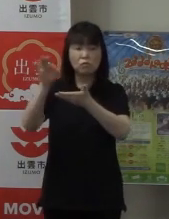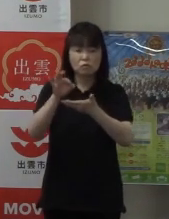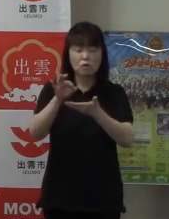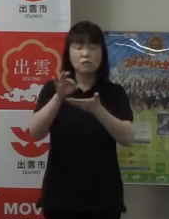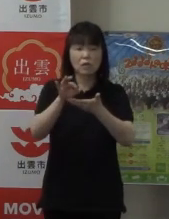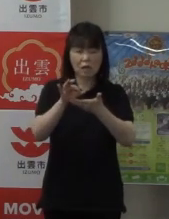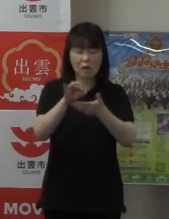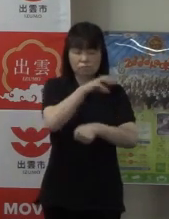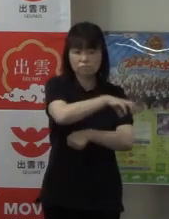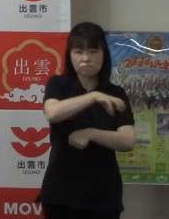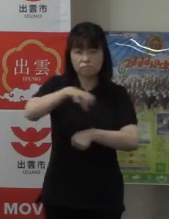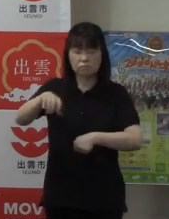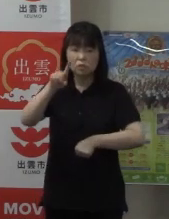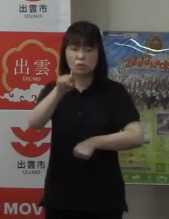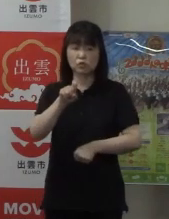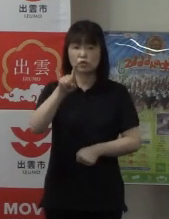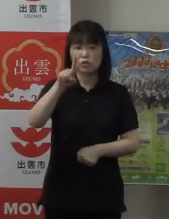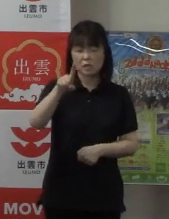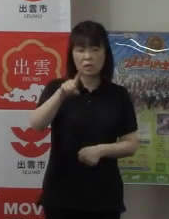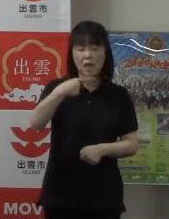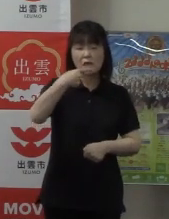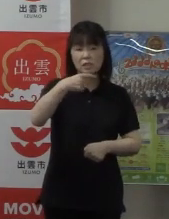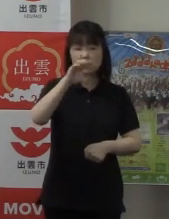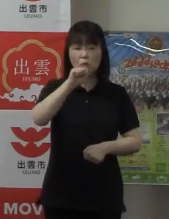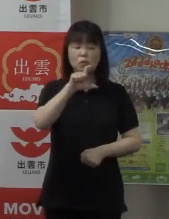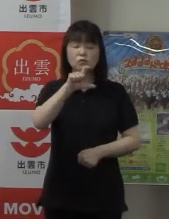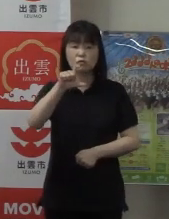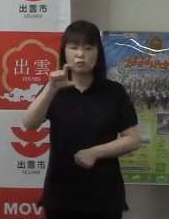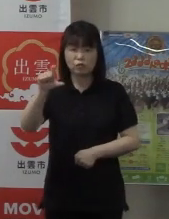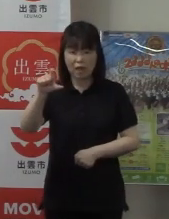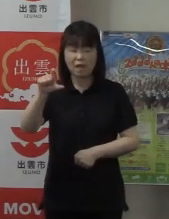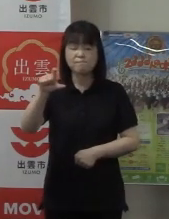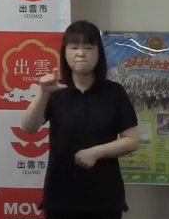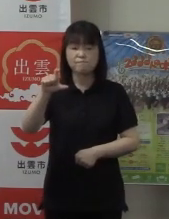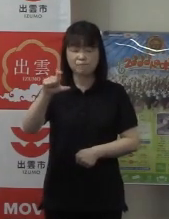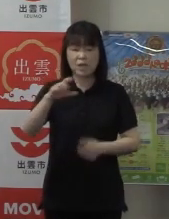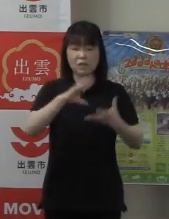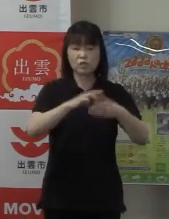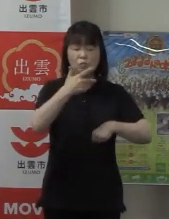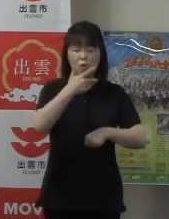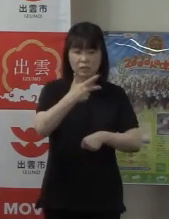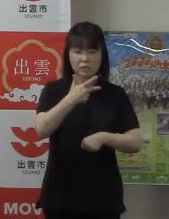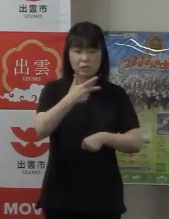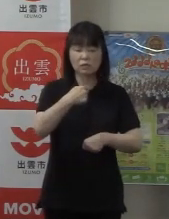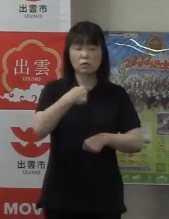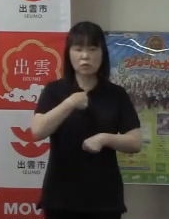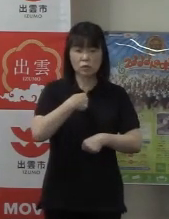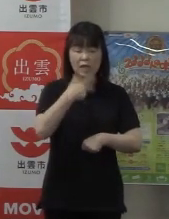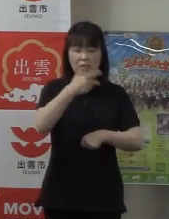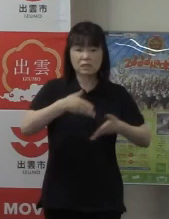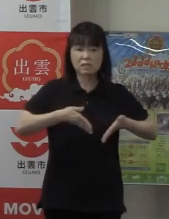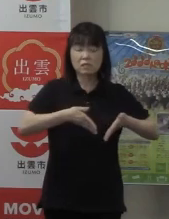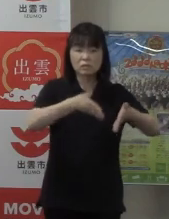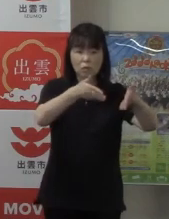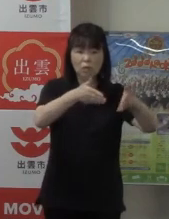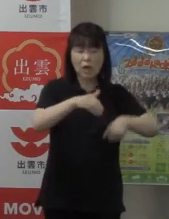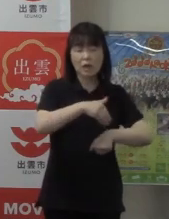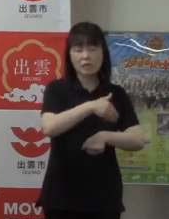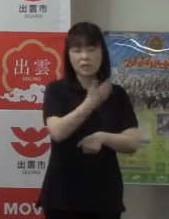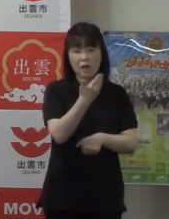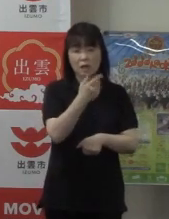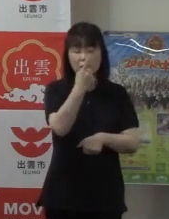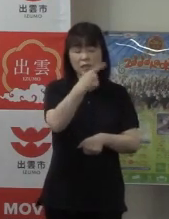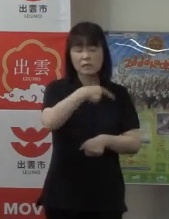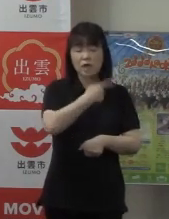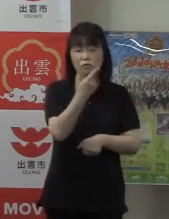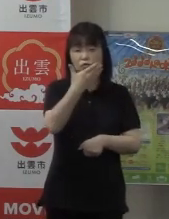所で、1億円、単独事業分で、指導195箇所4